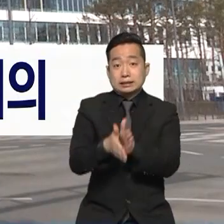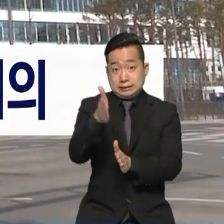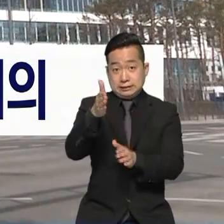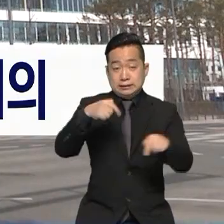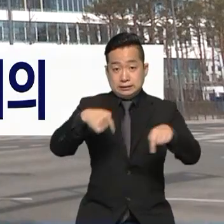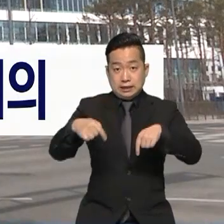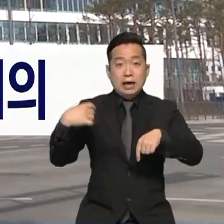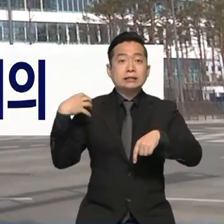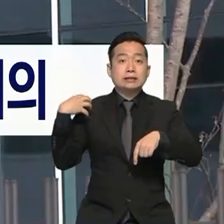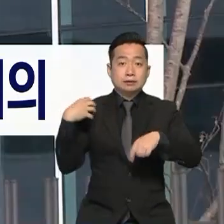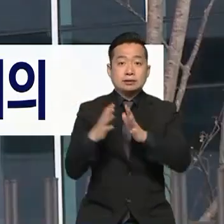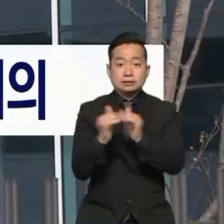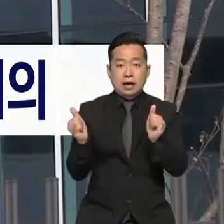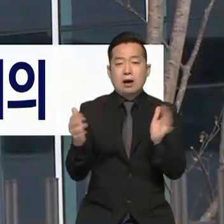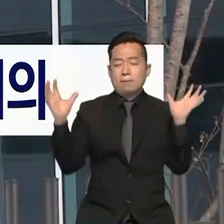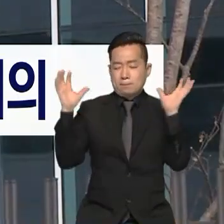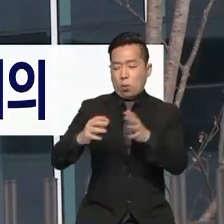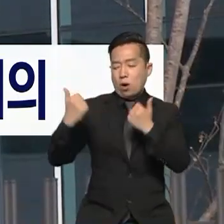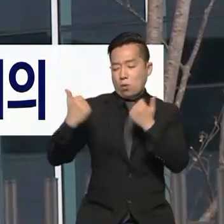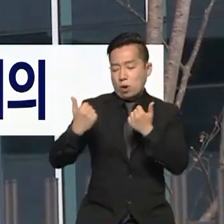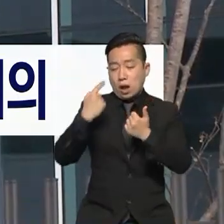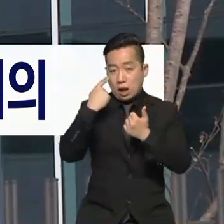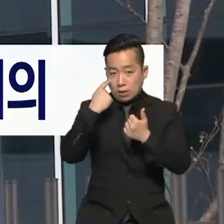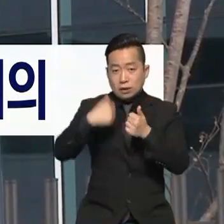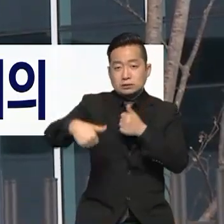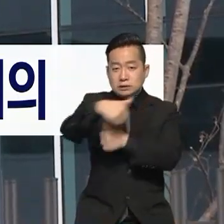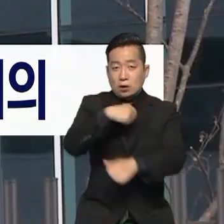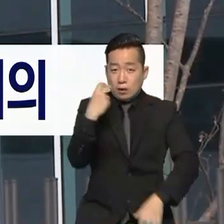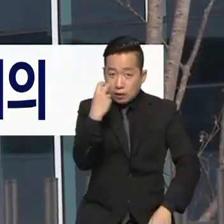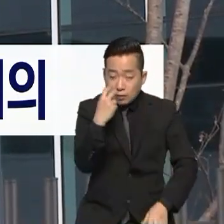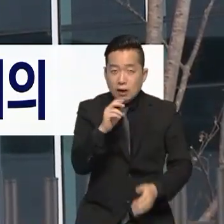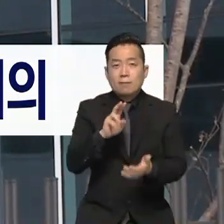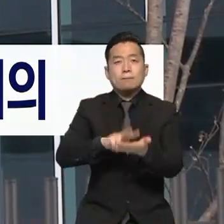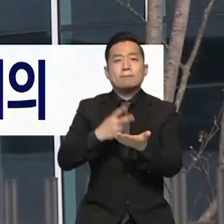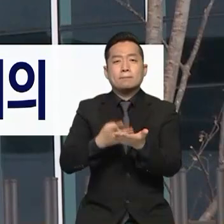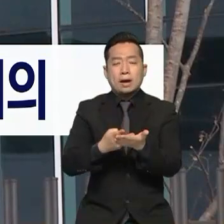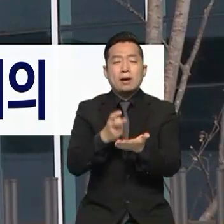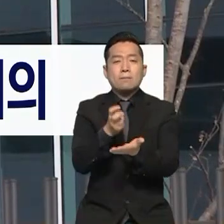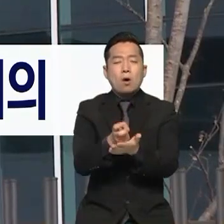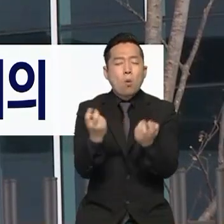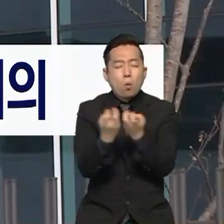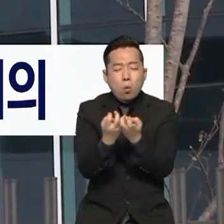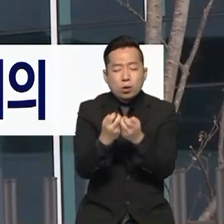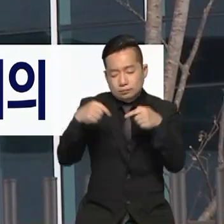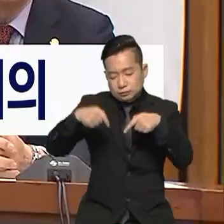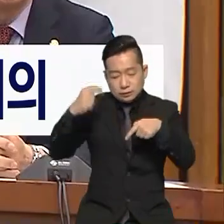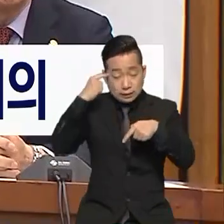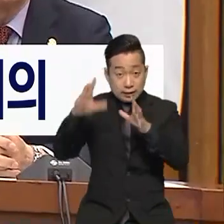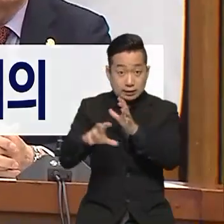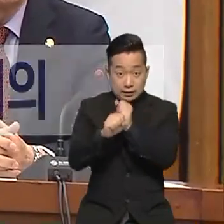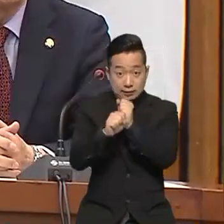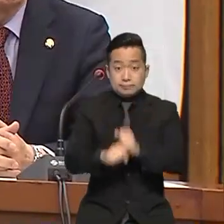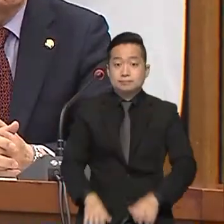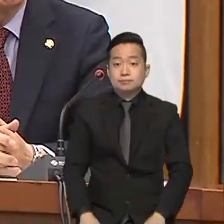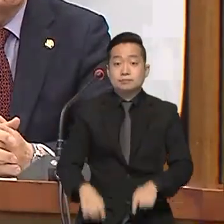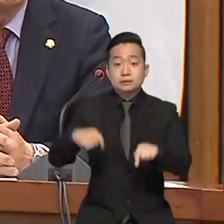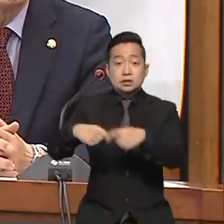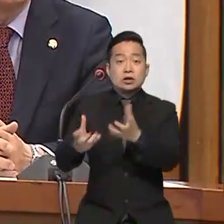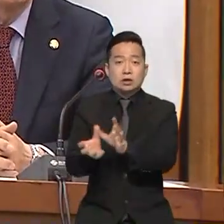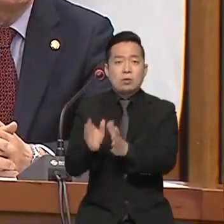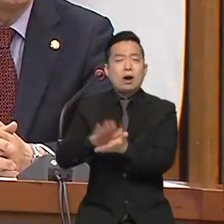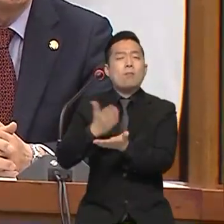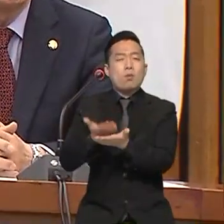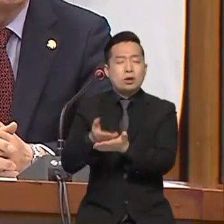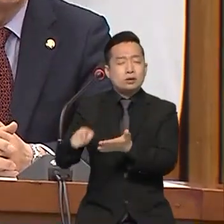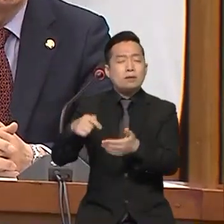현수막 담당자들과 회의를 열고 현황 점검과 개선안 마련 등 의견을 모으기로 했습니다. 정치권도 보완